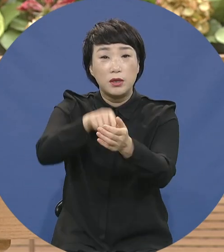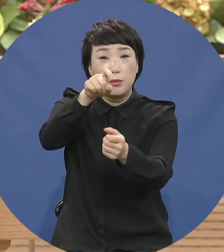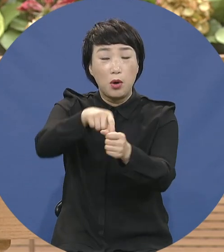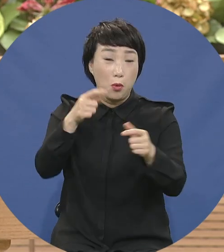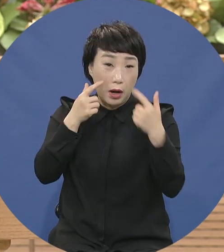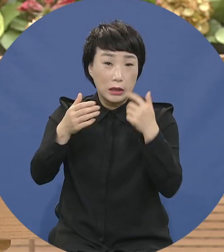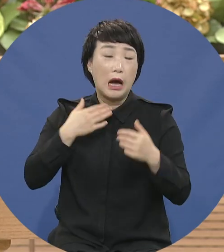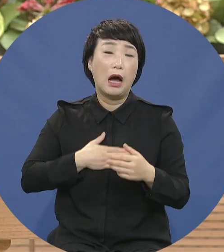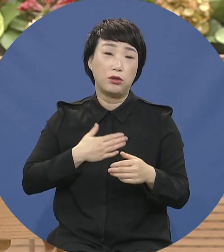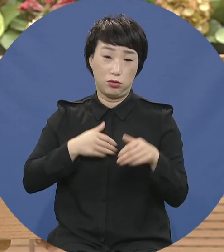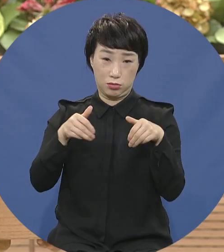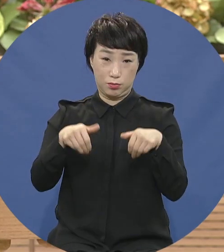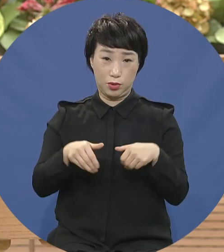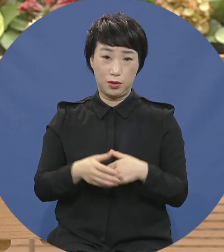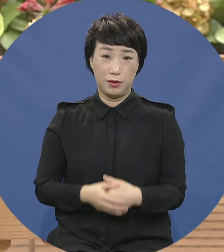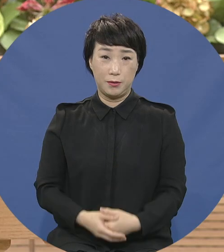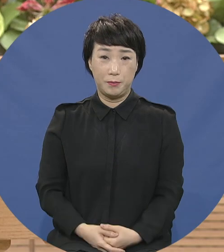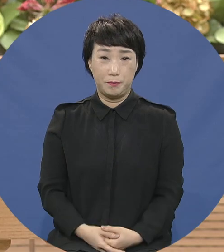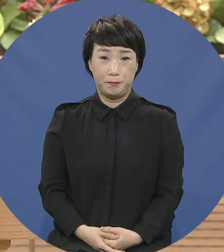알아야 됩니다.